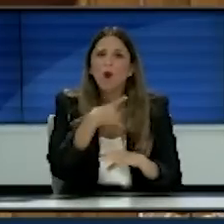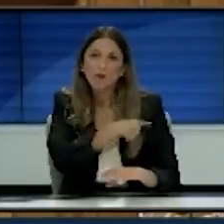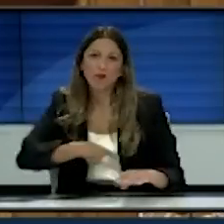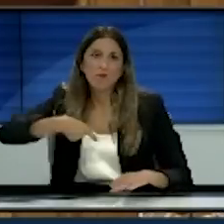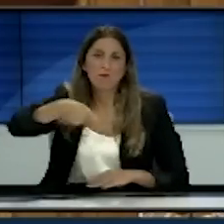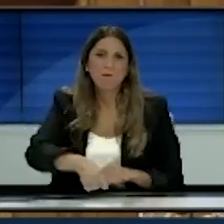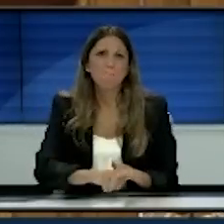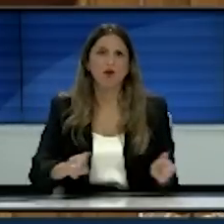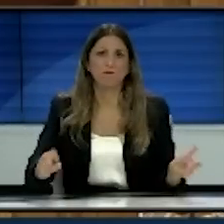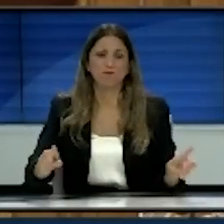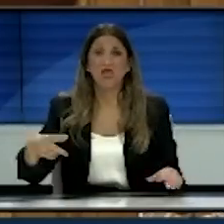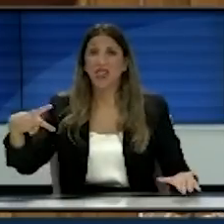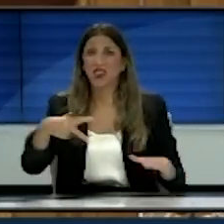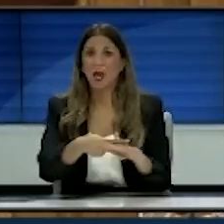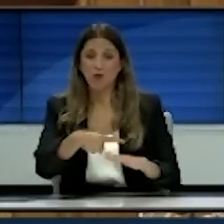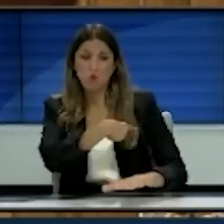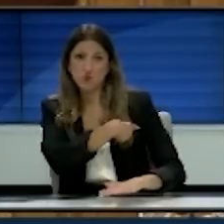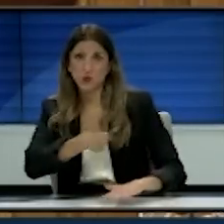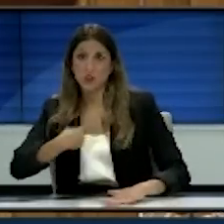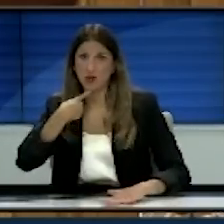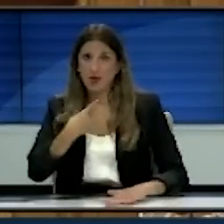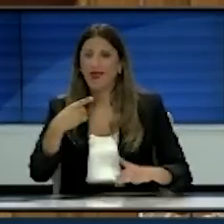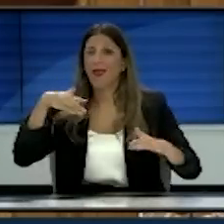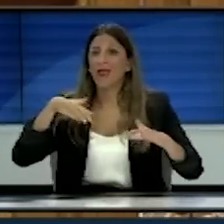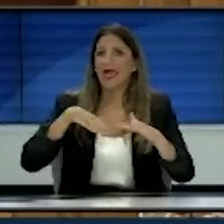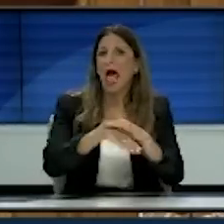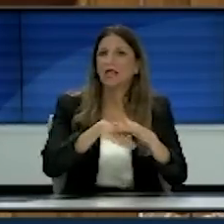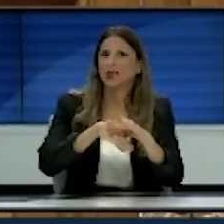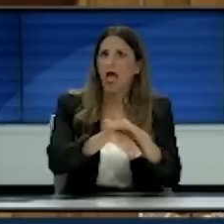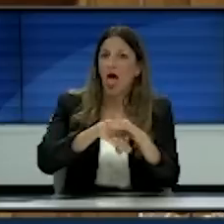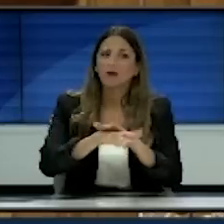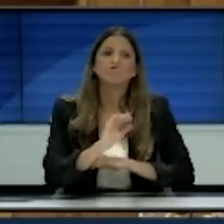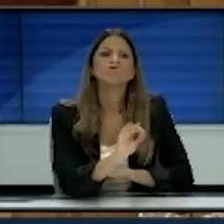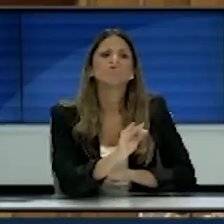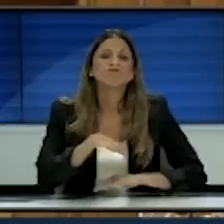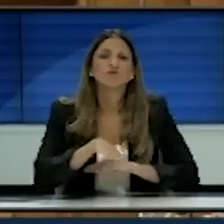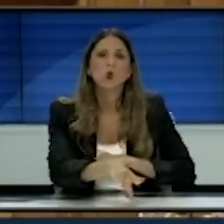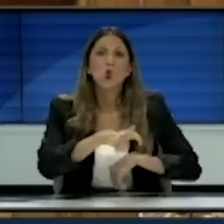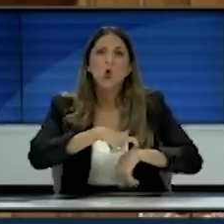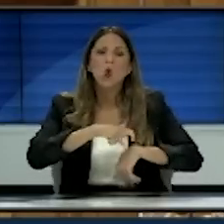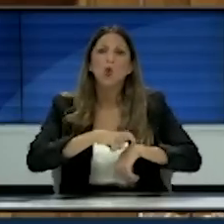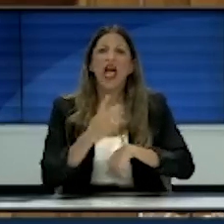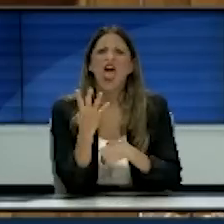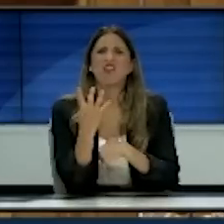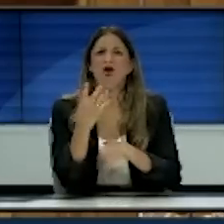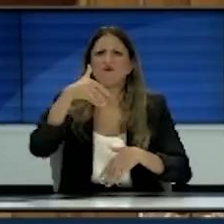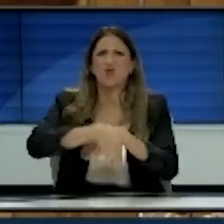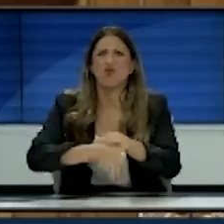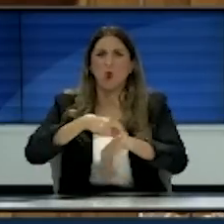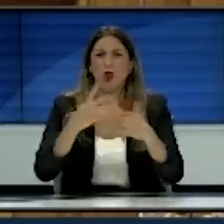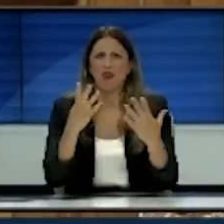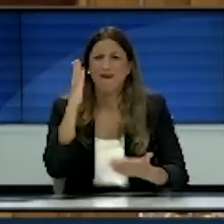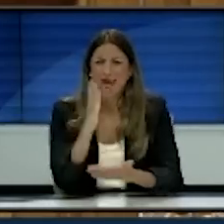ταμείων ζητούσαν από τους ταμείες να χτυπήσουν την κάρτα τους ακριβώς στις 21, δηλαδή στις 9